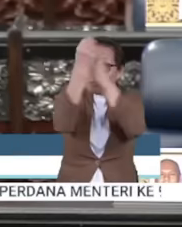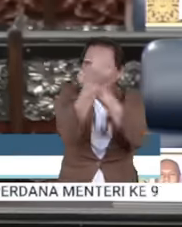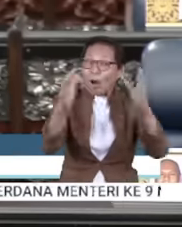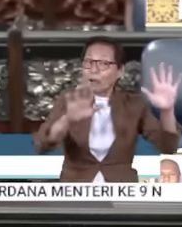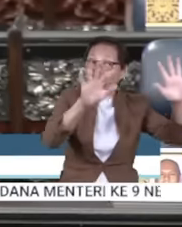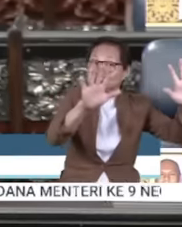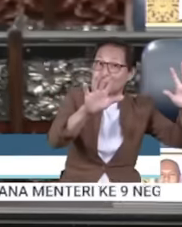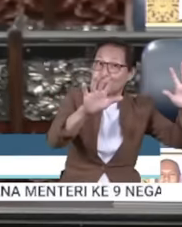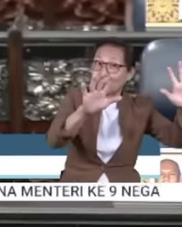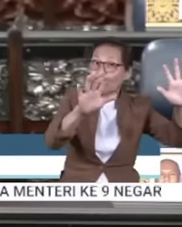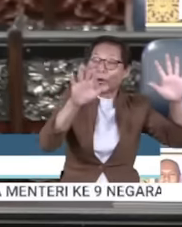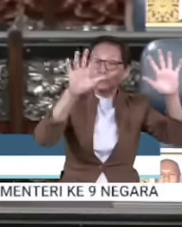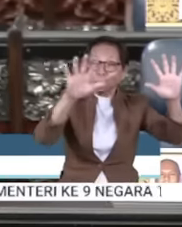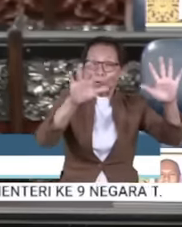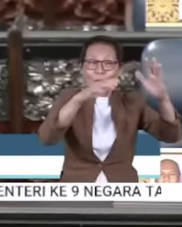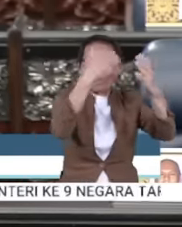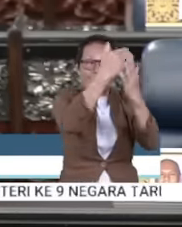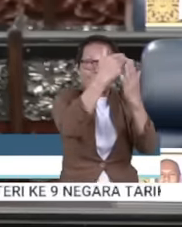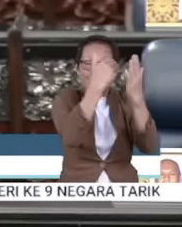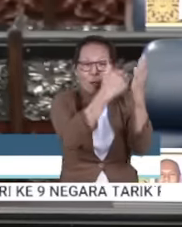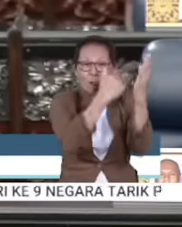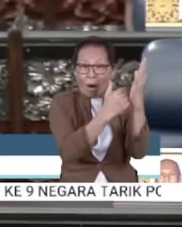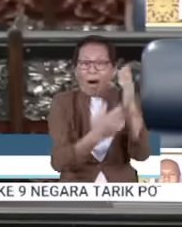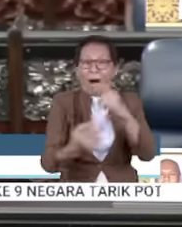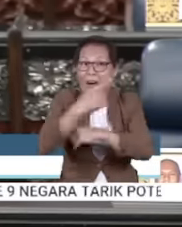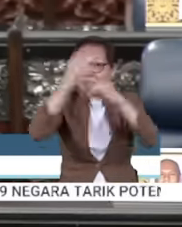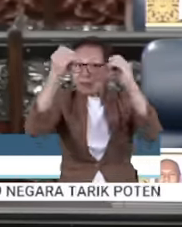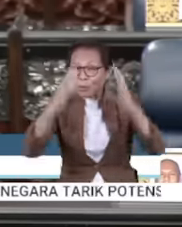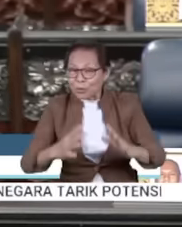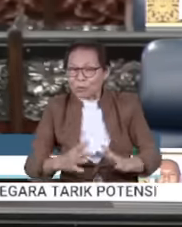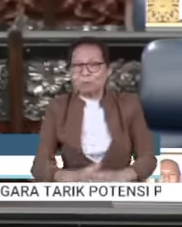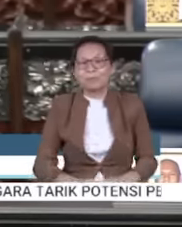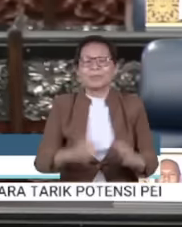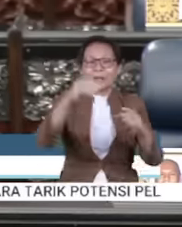Hari Guru dapat diatur berdasarkan kalender